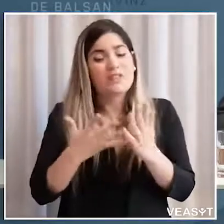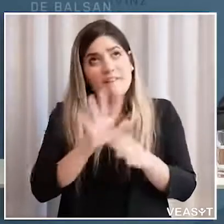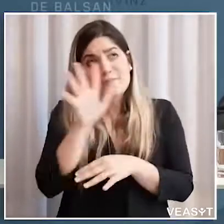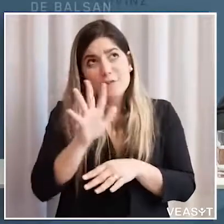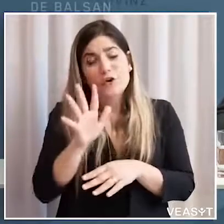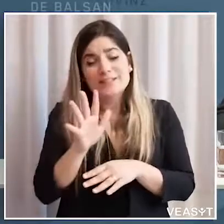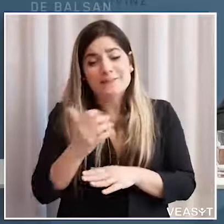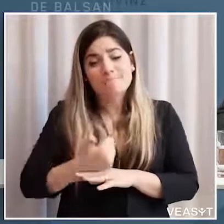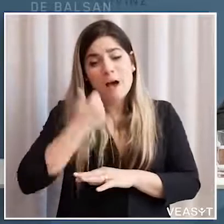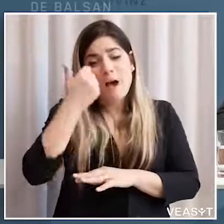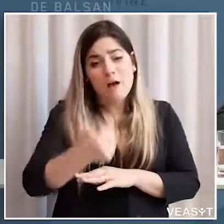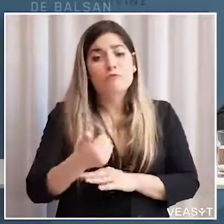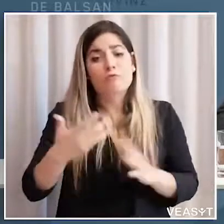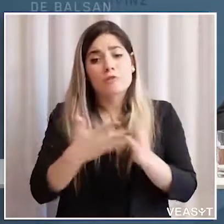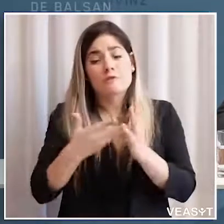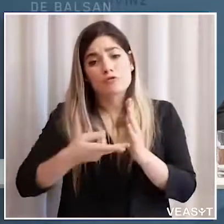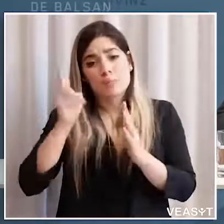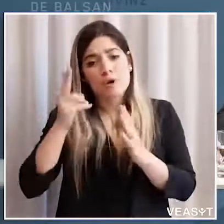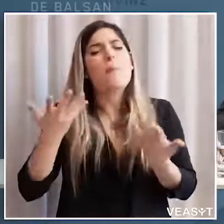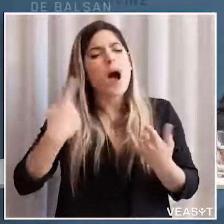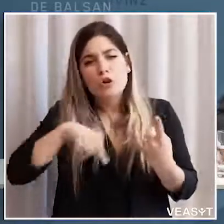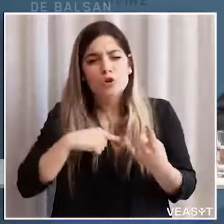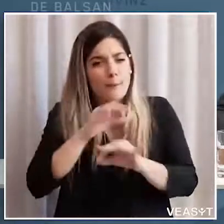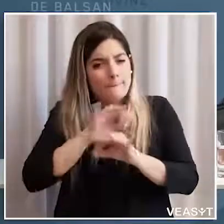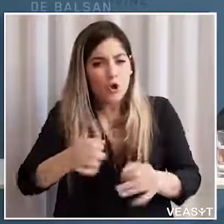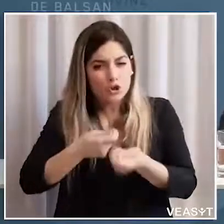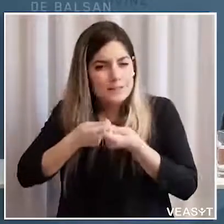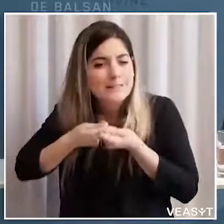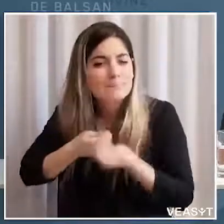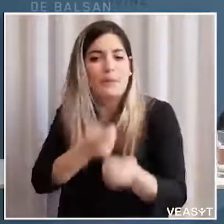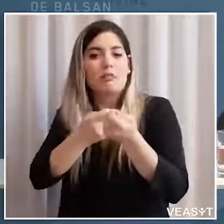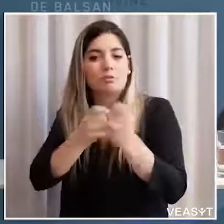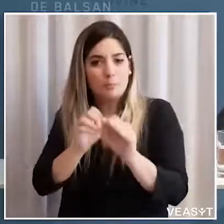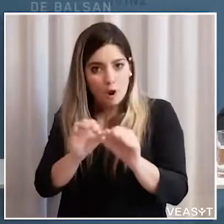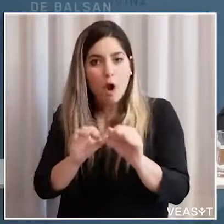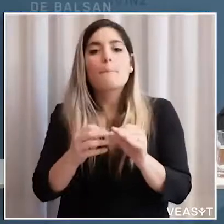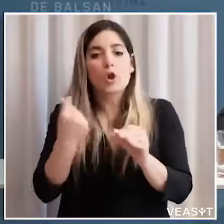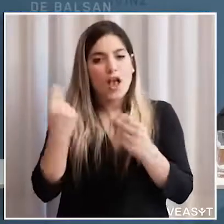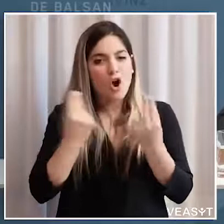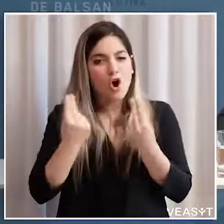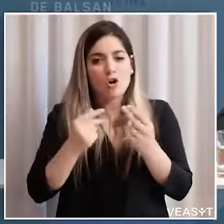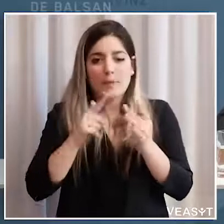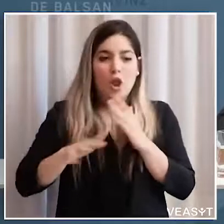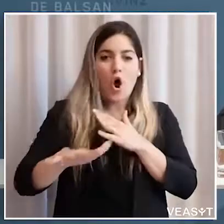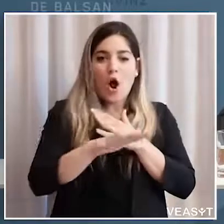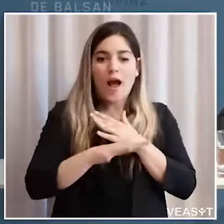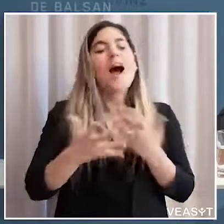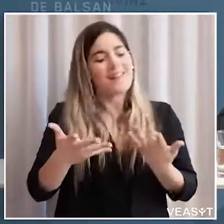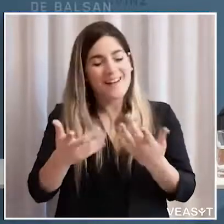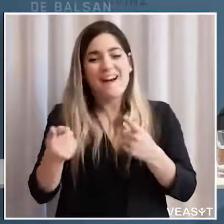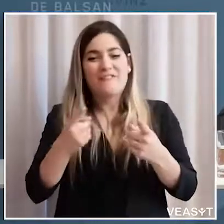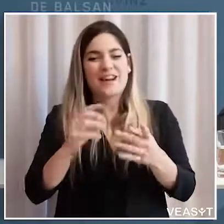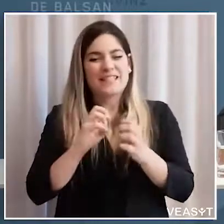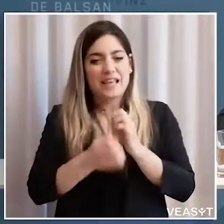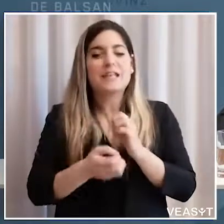sarà ancora più difficile l'anno prossimo ma noi ci sta preparando ad esso ha da dare una spinta all'economia locale per poter superare